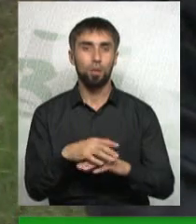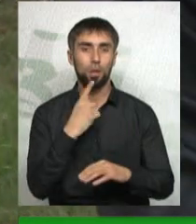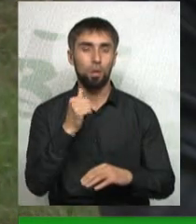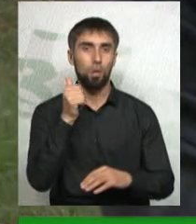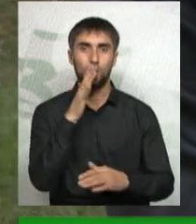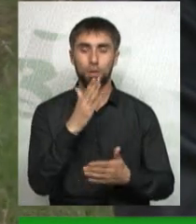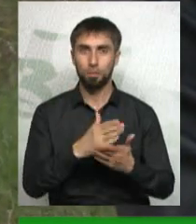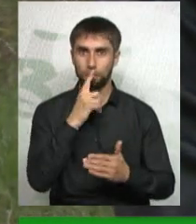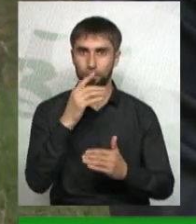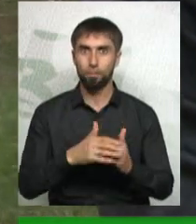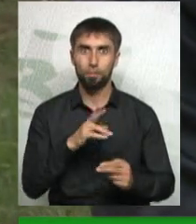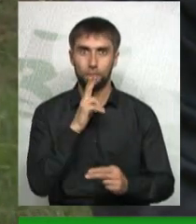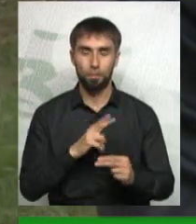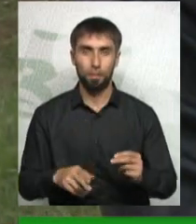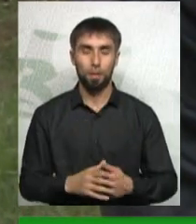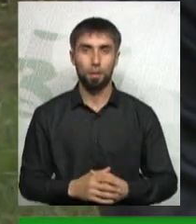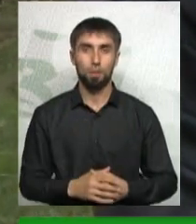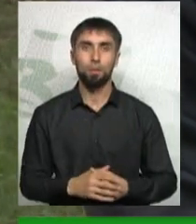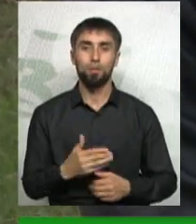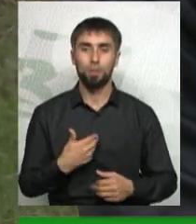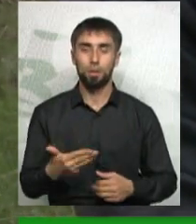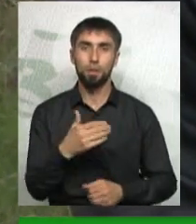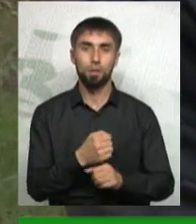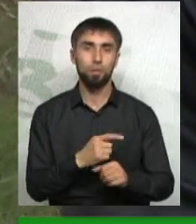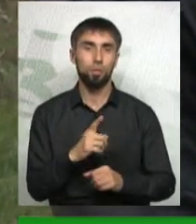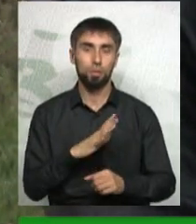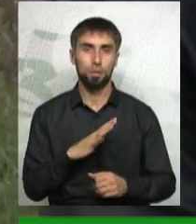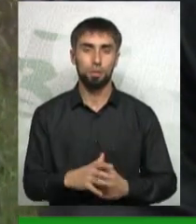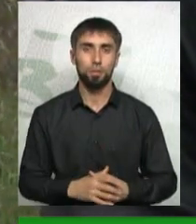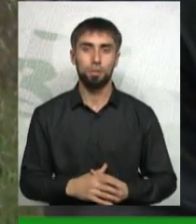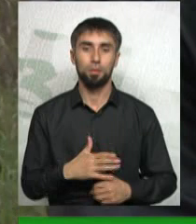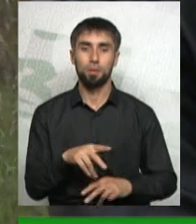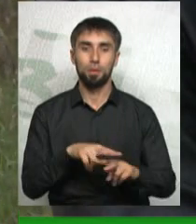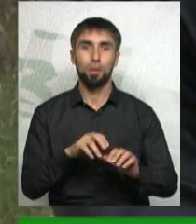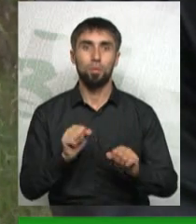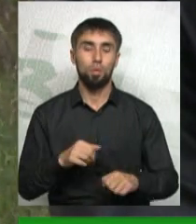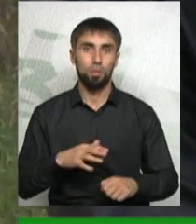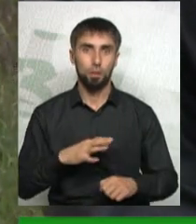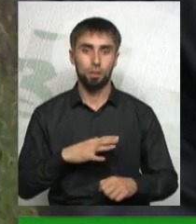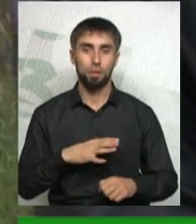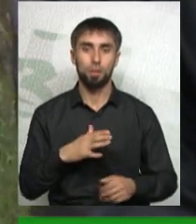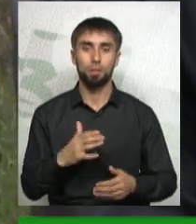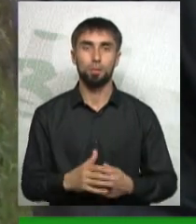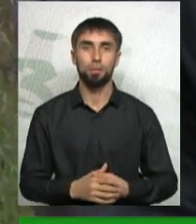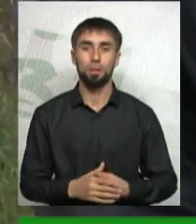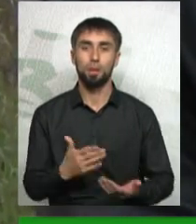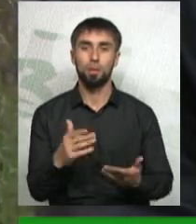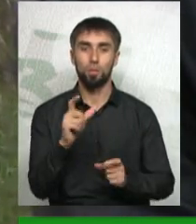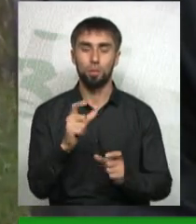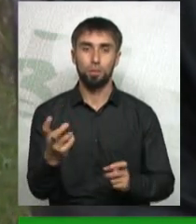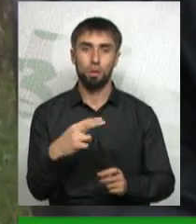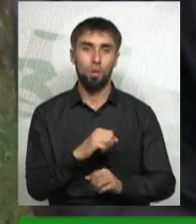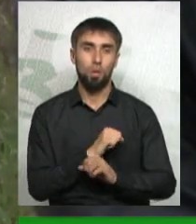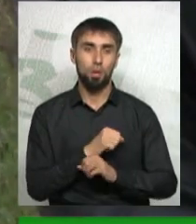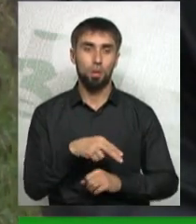которых находятся на грани исчезновения. Мы это сделали для того, чтобы здесь можно было, если люди пришли отдохнуть в